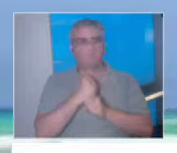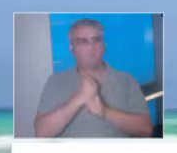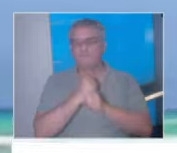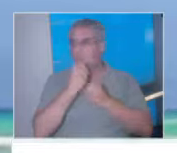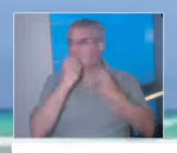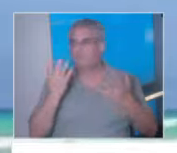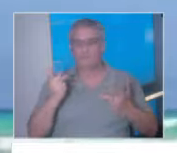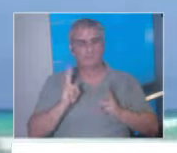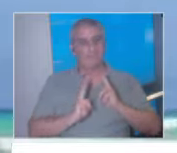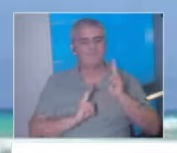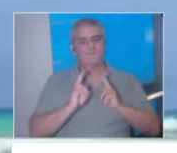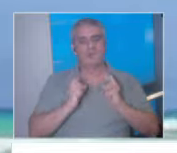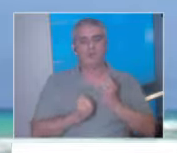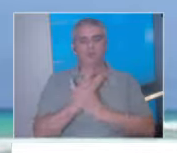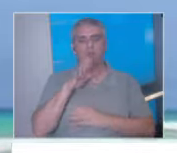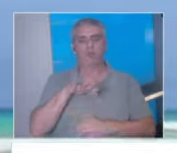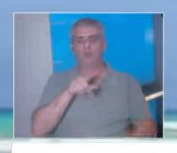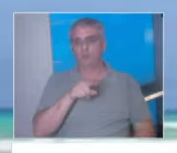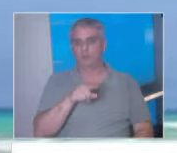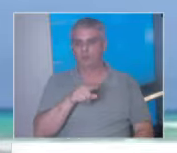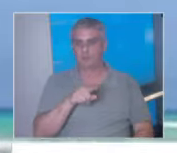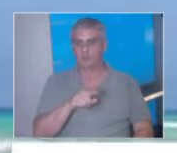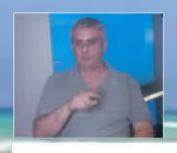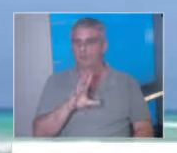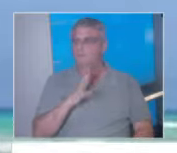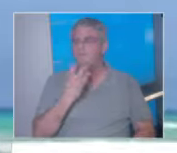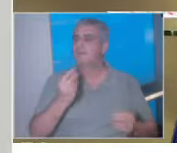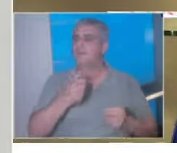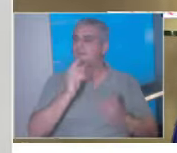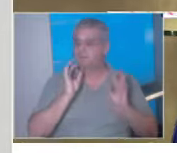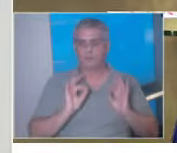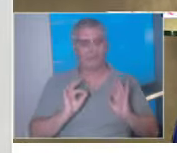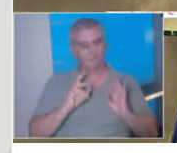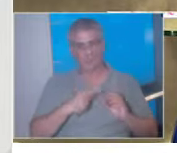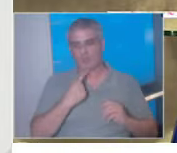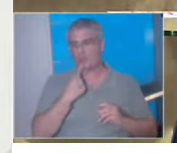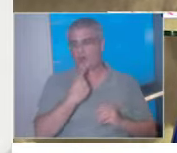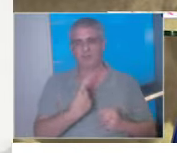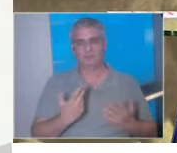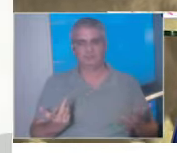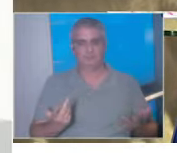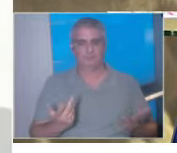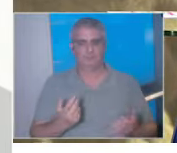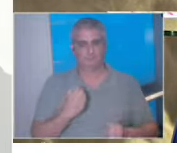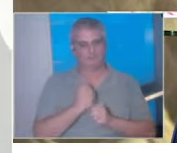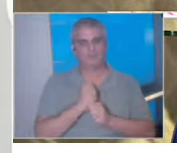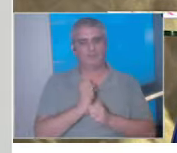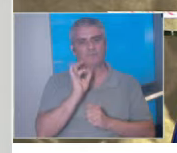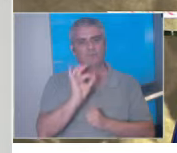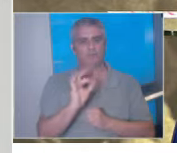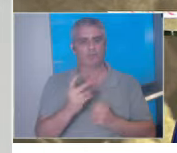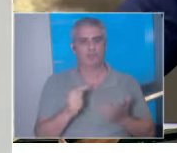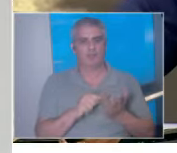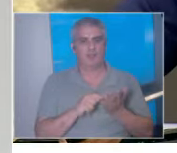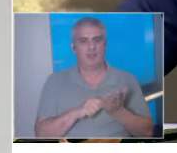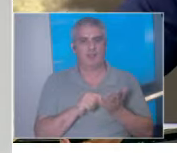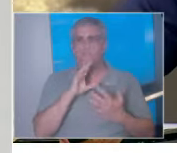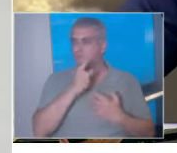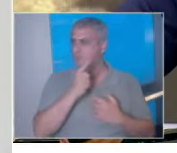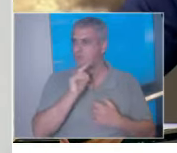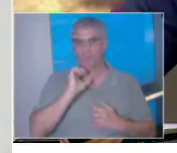מדהימה מלפעד שיקום השכונות. כן, מה באמת הדבר שאתה ככה באמת יכול לציין עשייה שלו? כי למרות